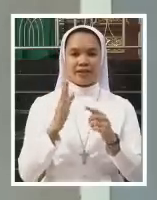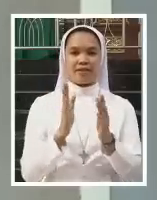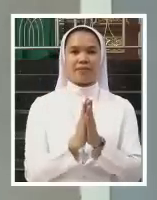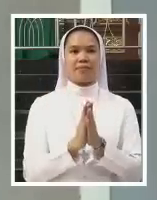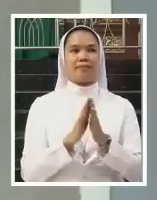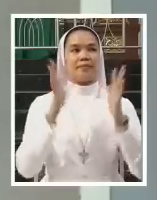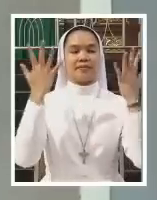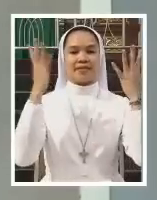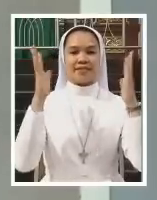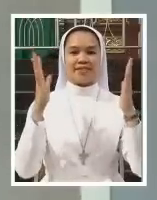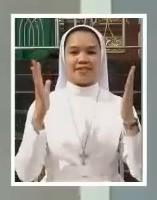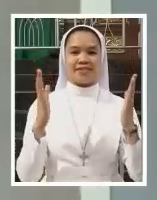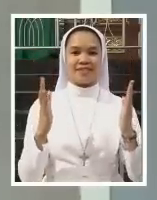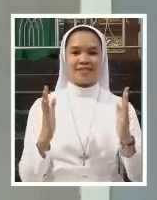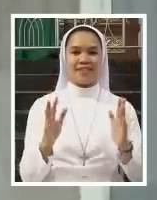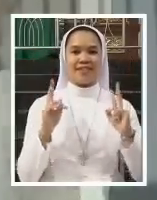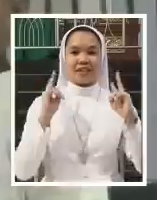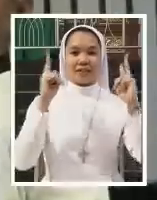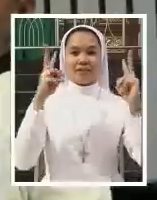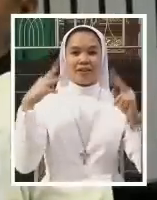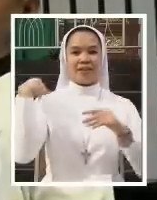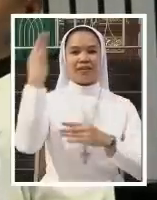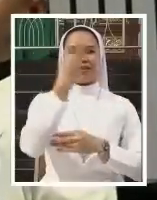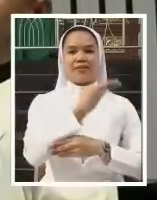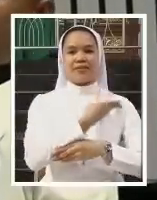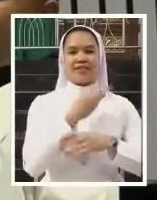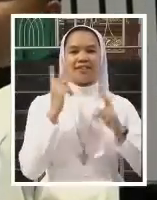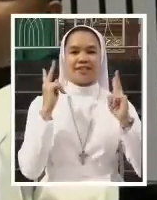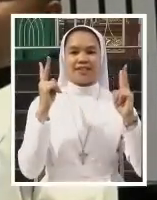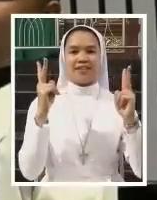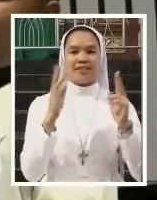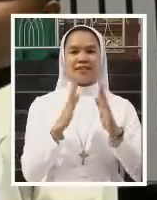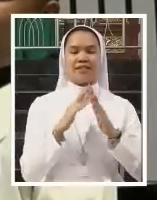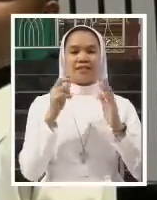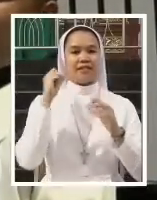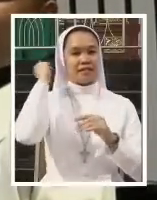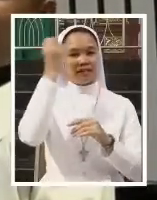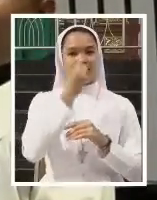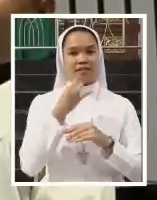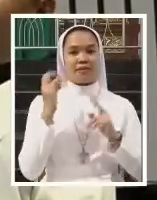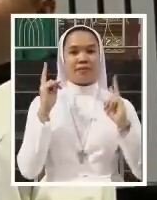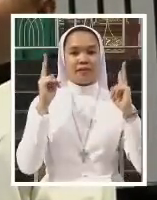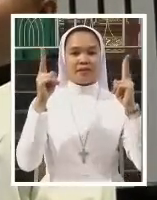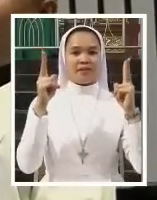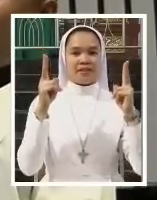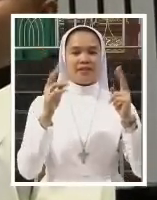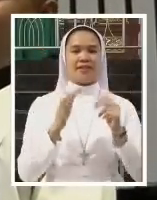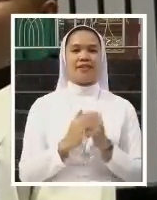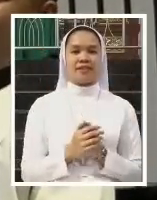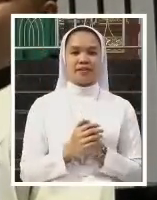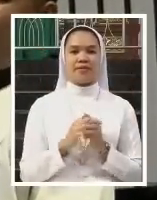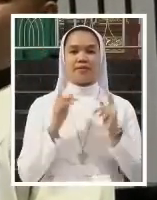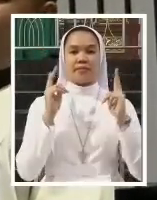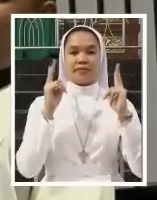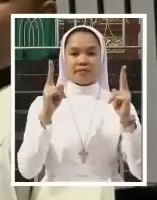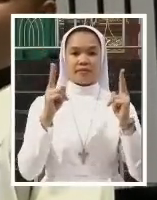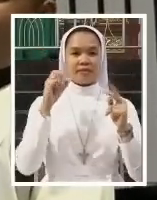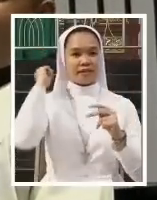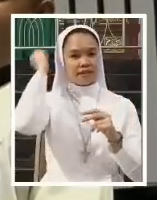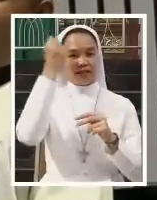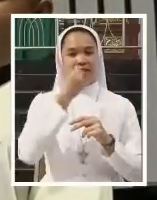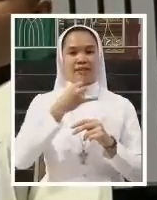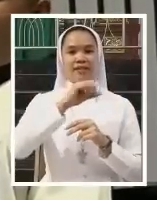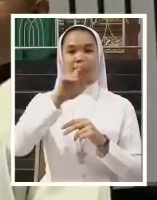Diyos. Viva la Virgen! Viva! Viva San Jose! Viva! Viva St.